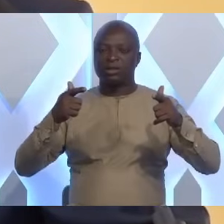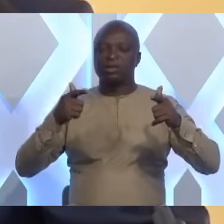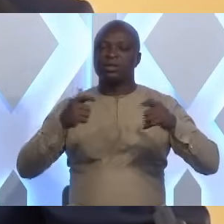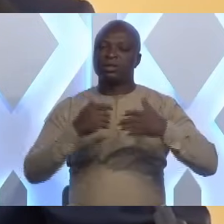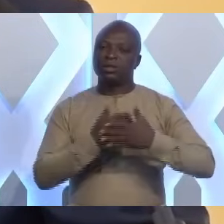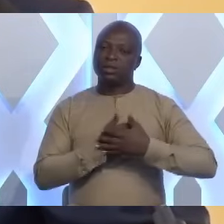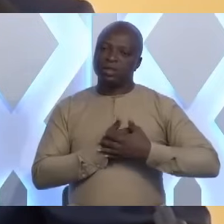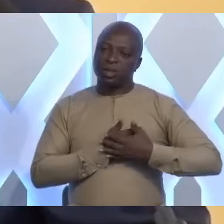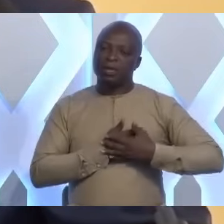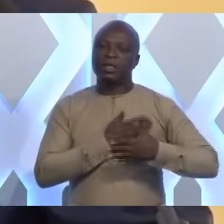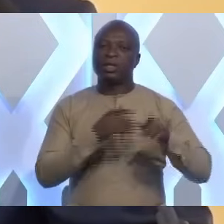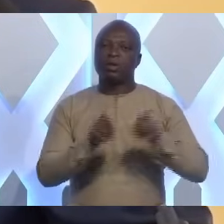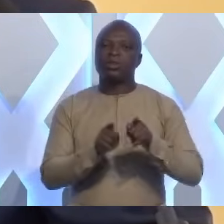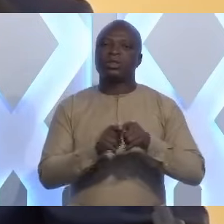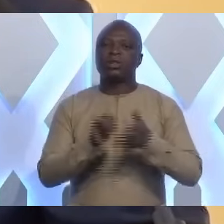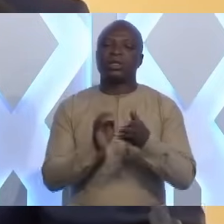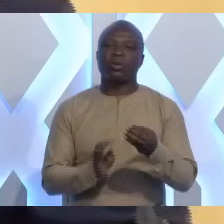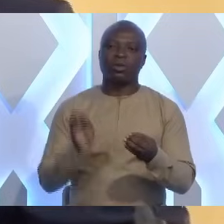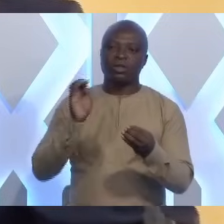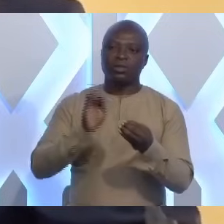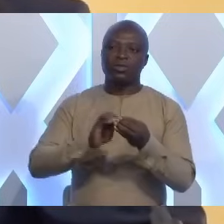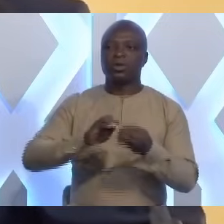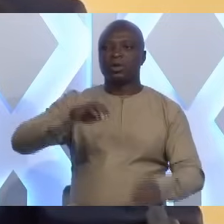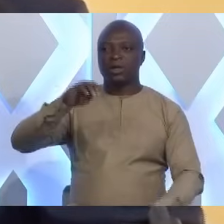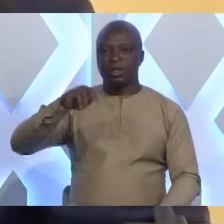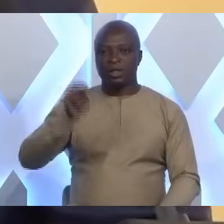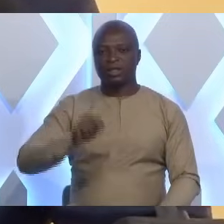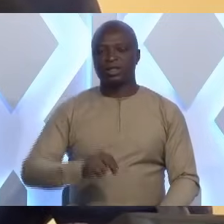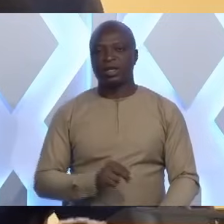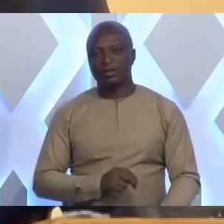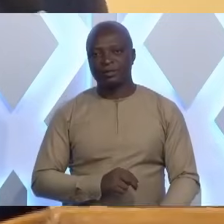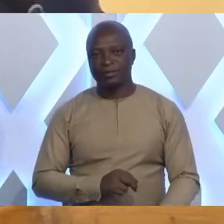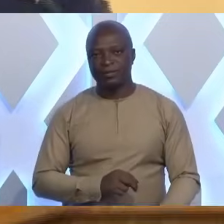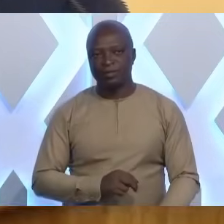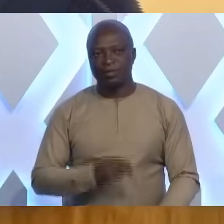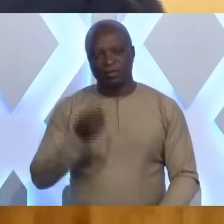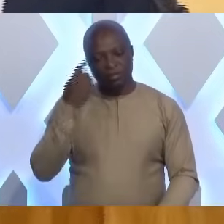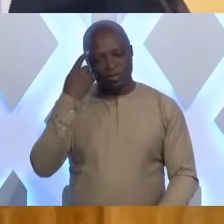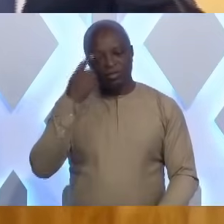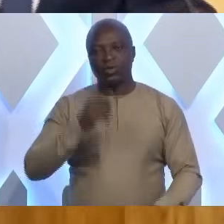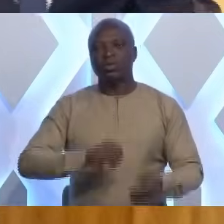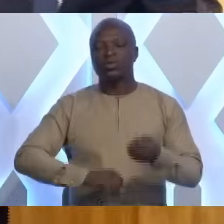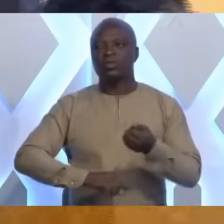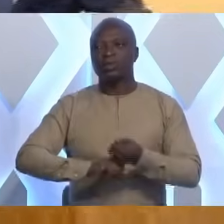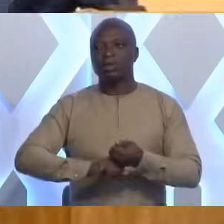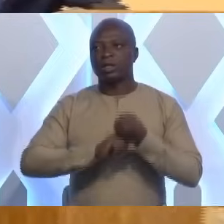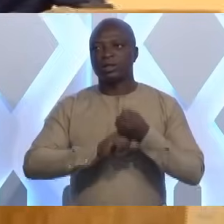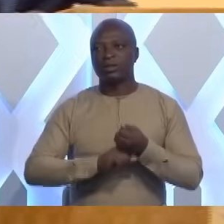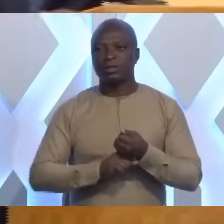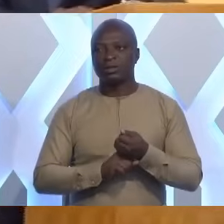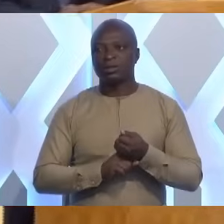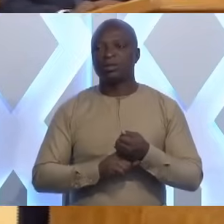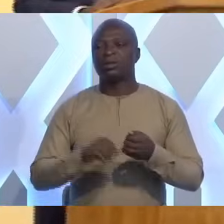sympathie et aussi la contribution nécessaire pour supporter